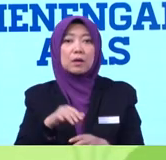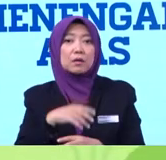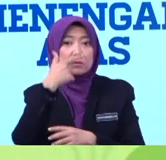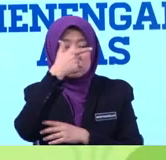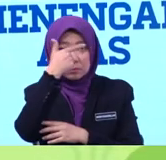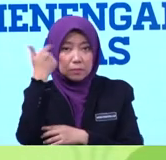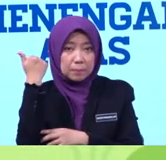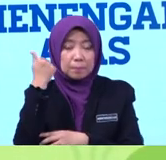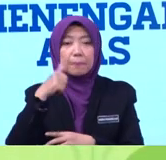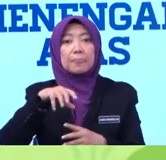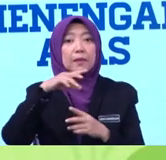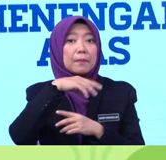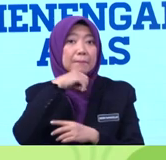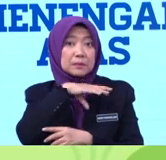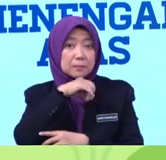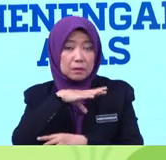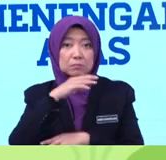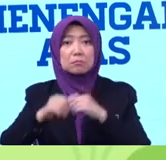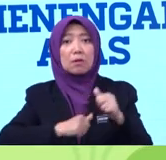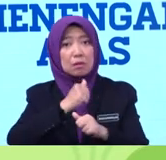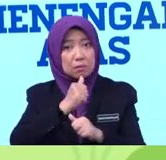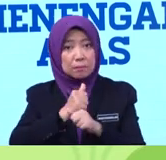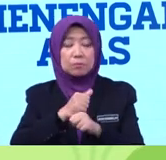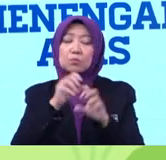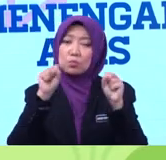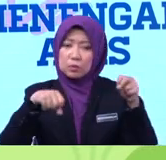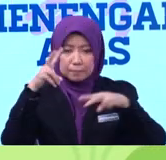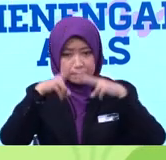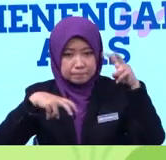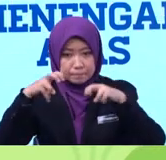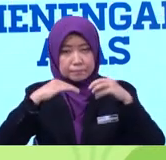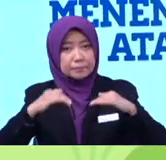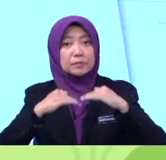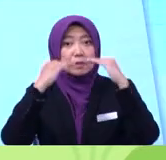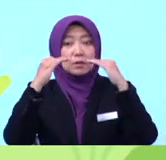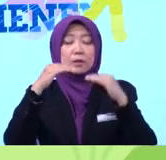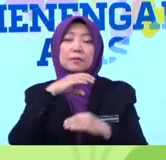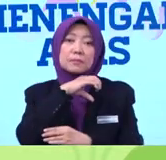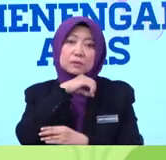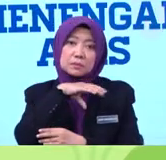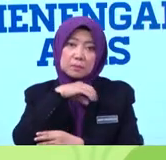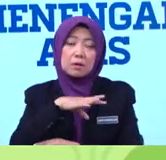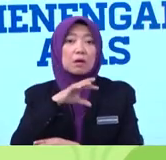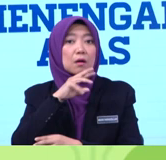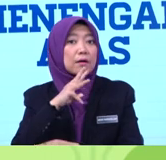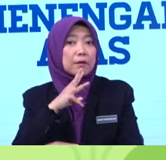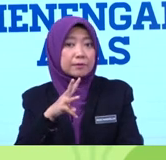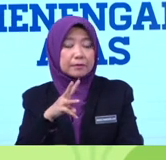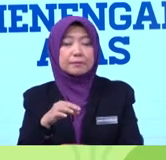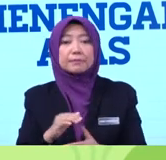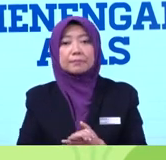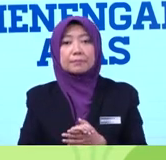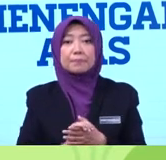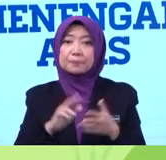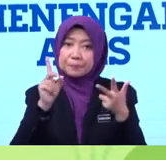sekitar yang kedua murid boleh mengkaji tahap pencemaran air daripada sisa domestik dan yang ketiga